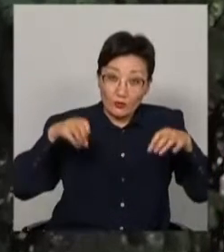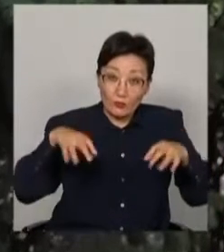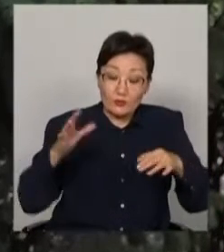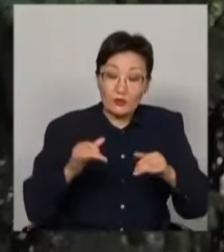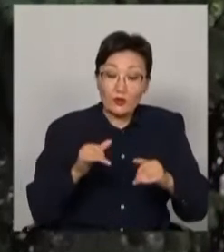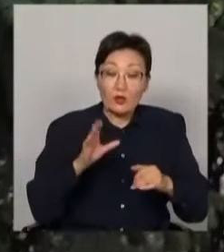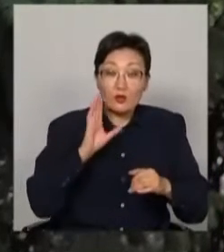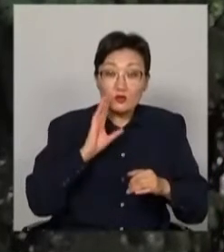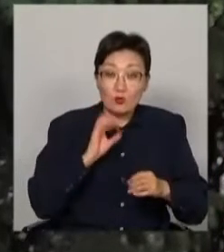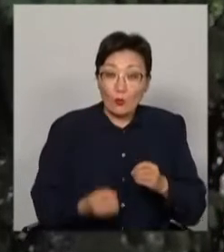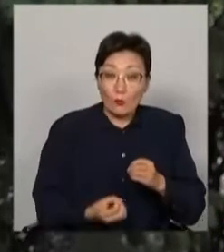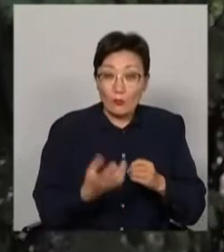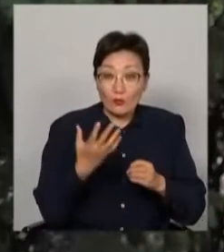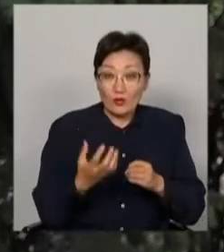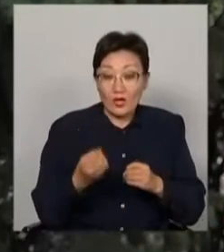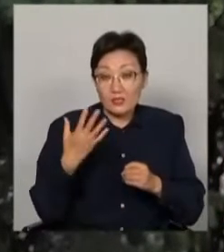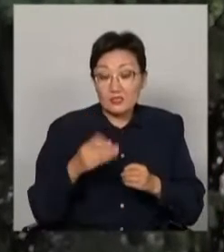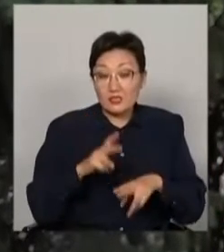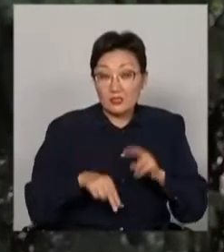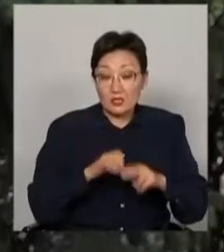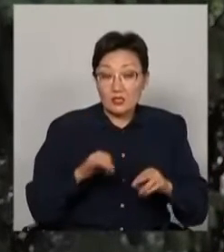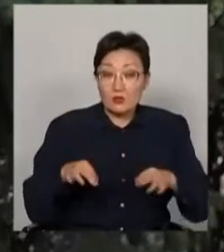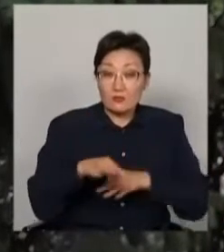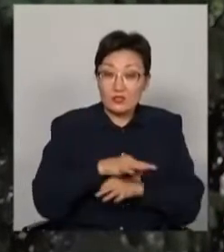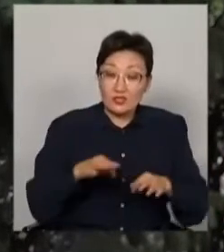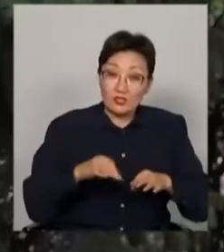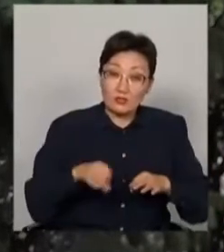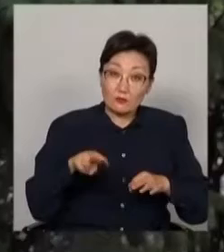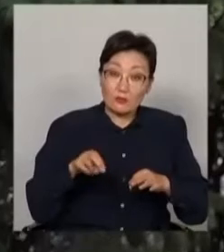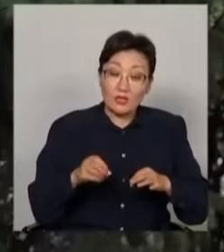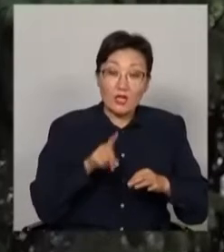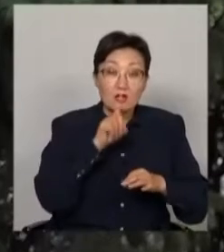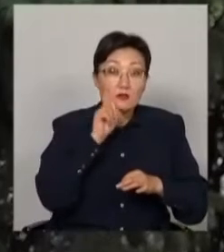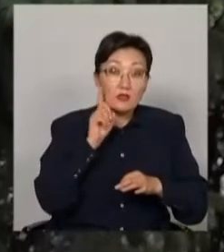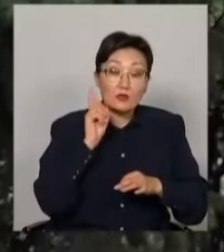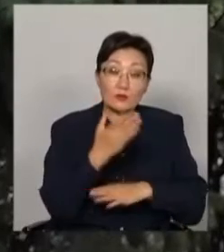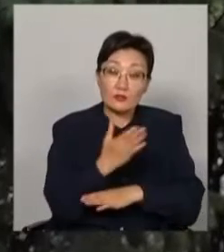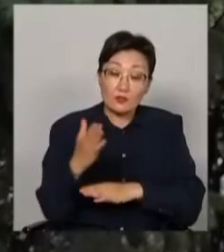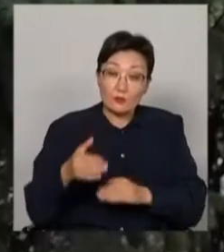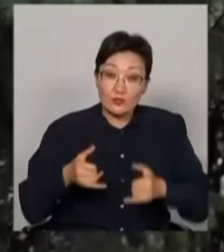су бұрғақ салынады. Және жобада одан бөлек жаңағы жасыл желектерді суғару